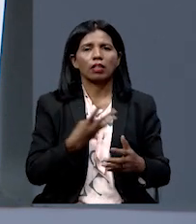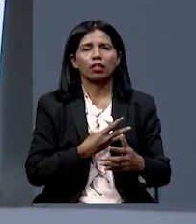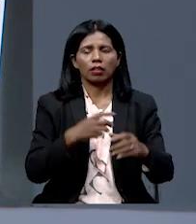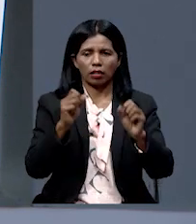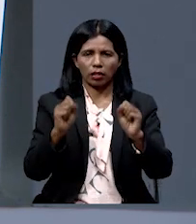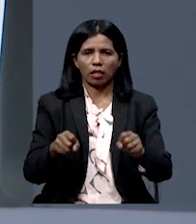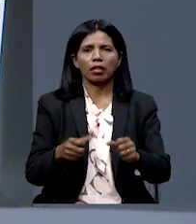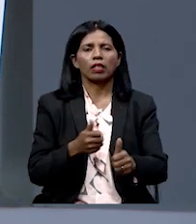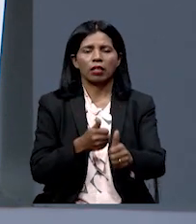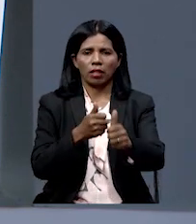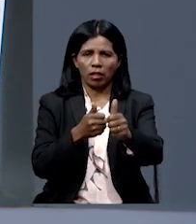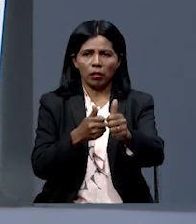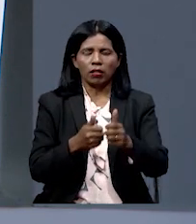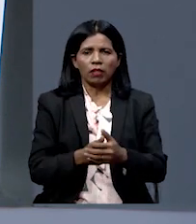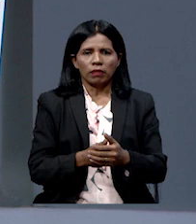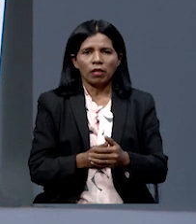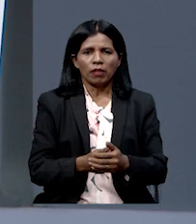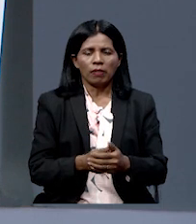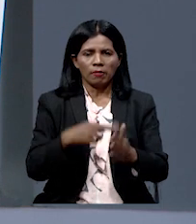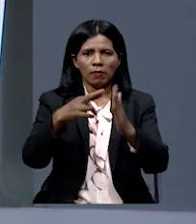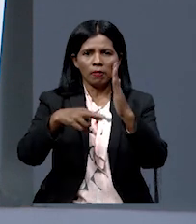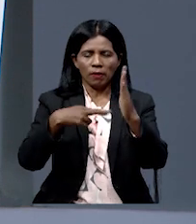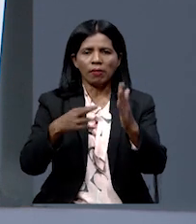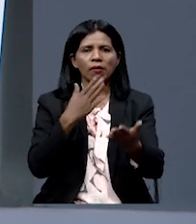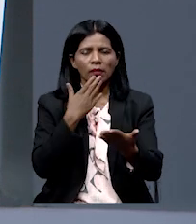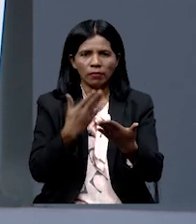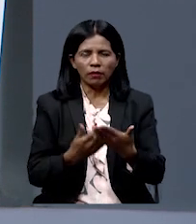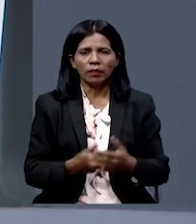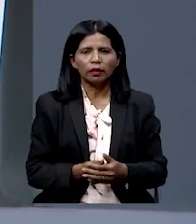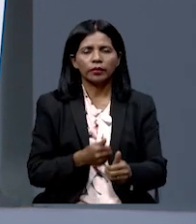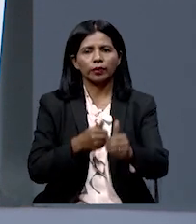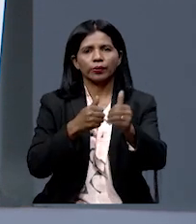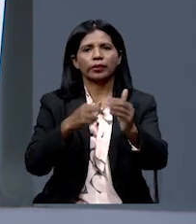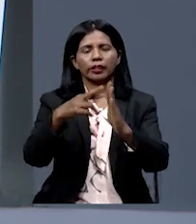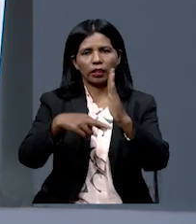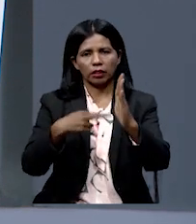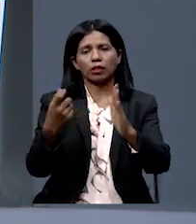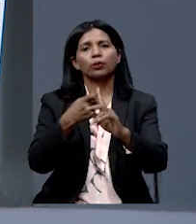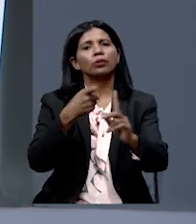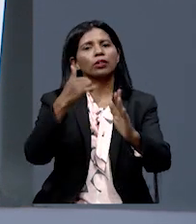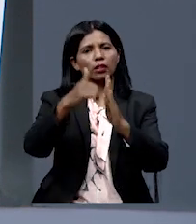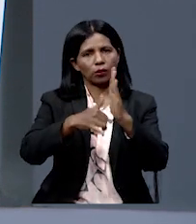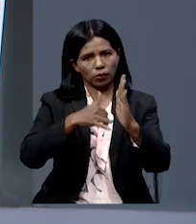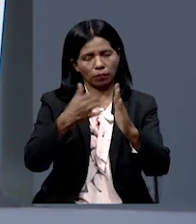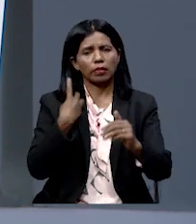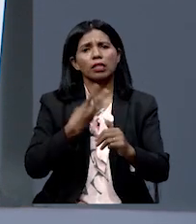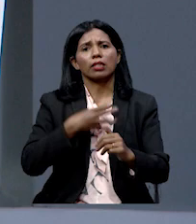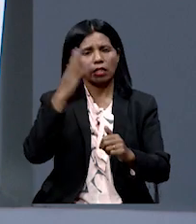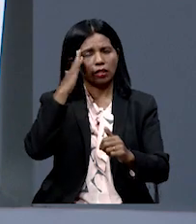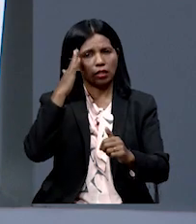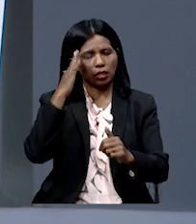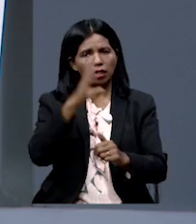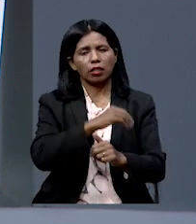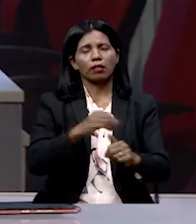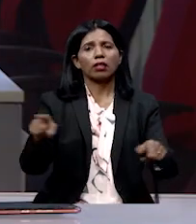que tuir scrutinidade que rigoroso tuir para um sira YouTube ita tene kata buat ida ke